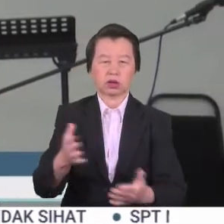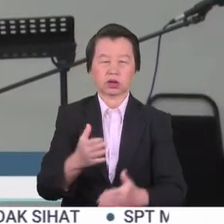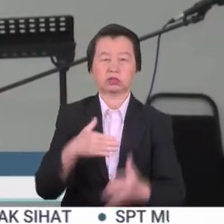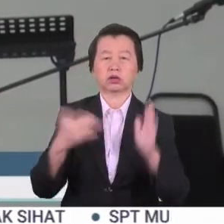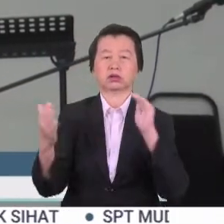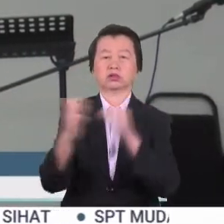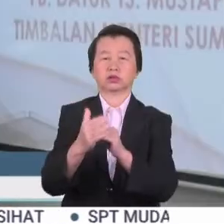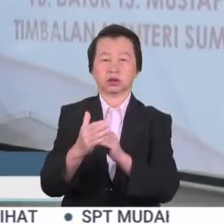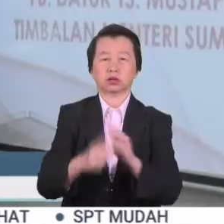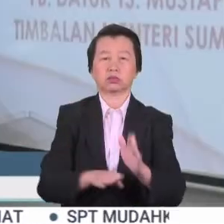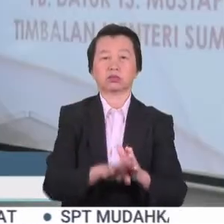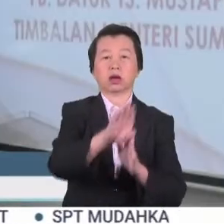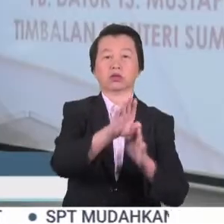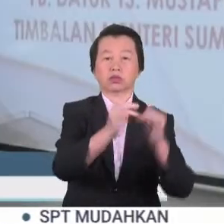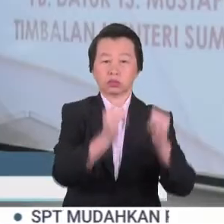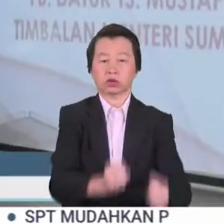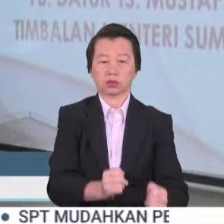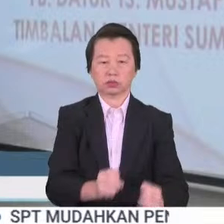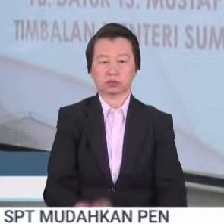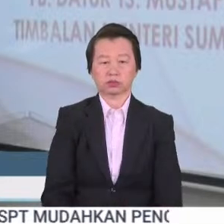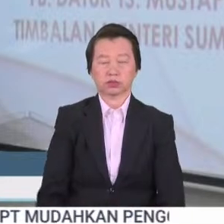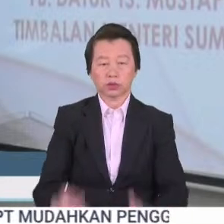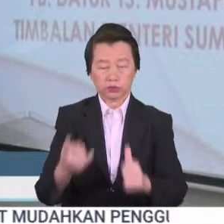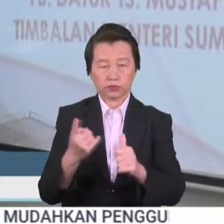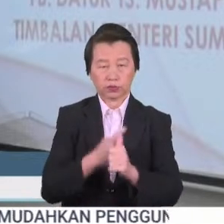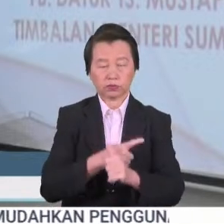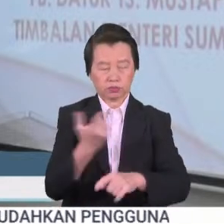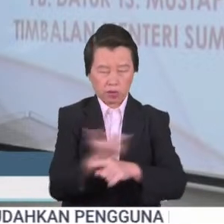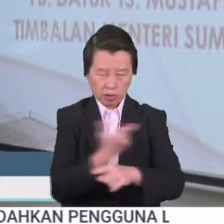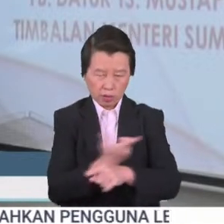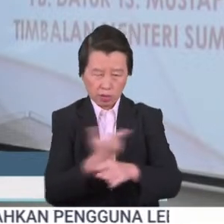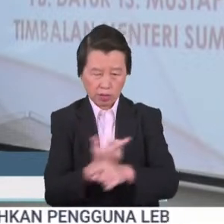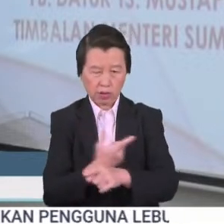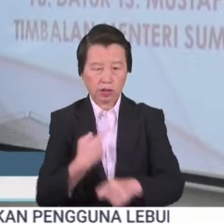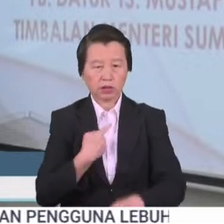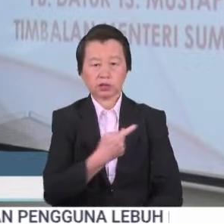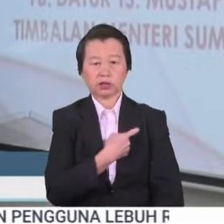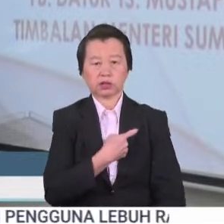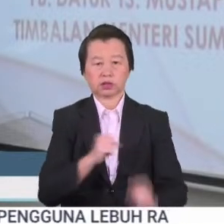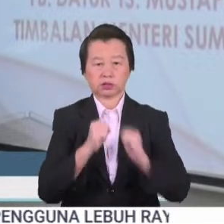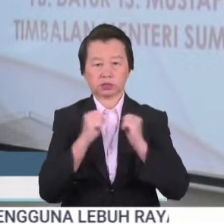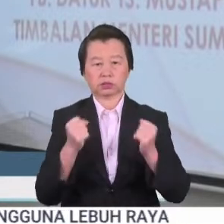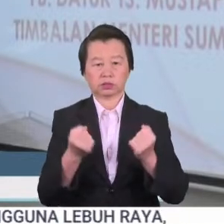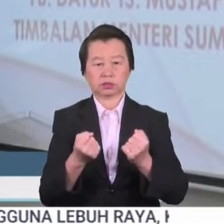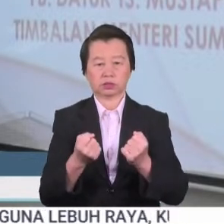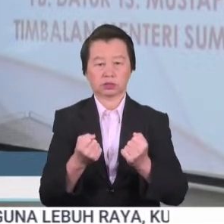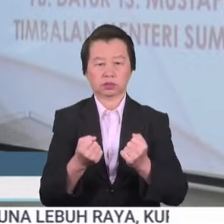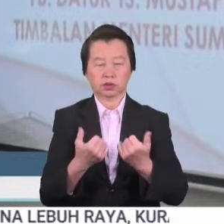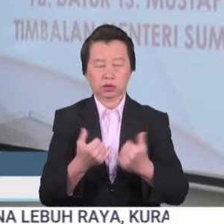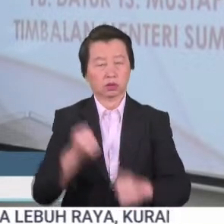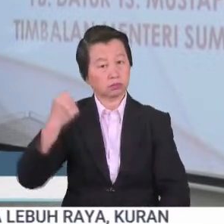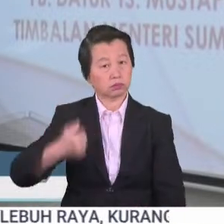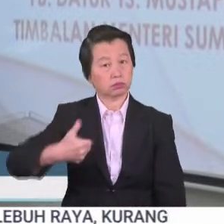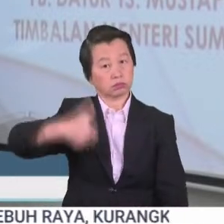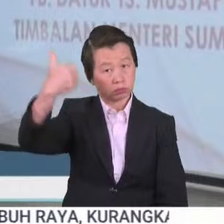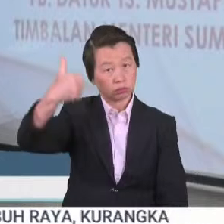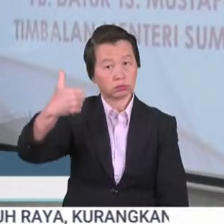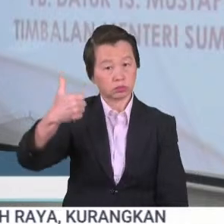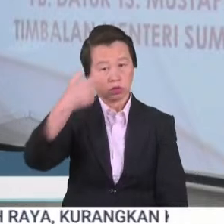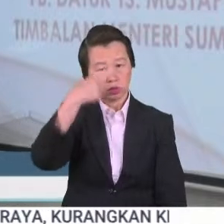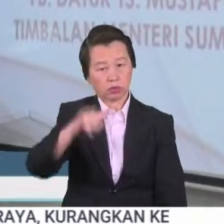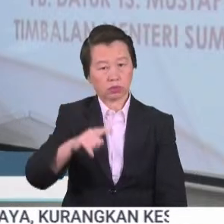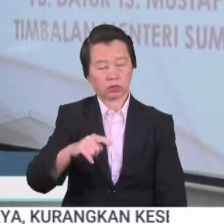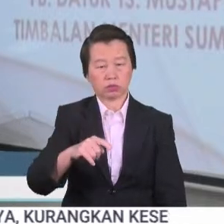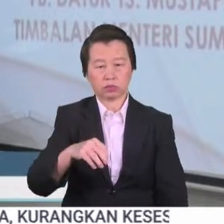pembangunan sumber manusia jadi tujuan utama latih Madan ini bagaimana kami selaku as dikop adalah Champion untuk